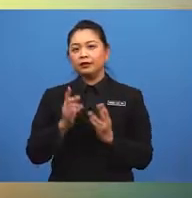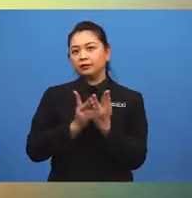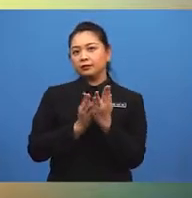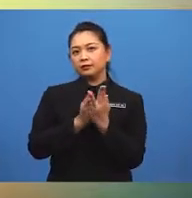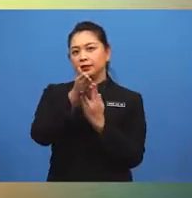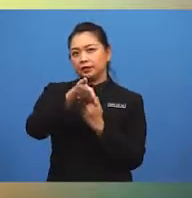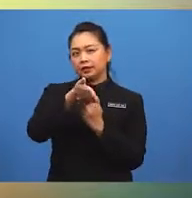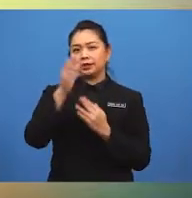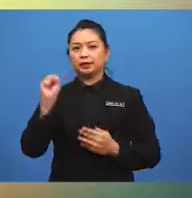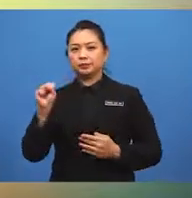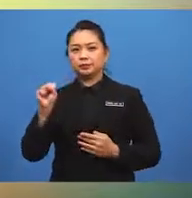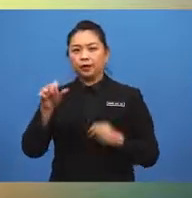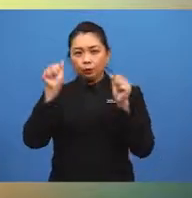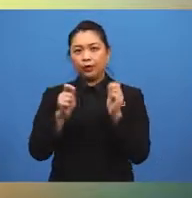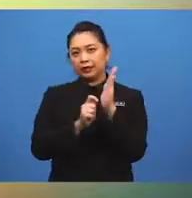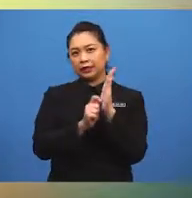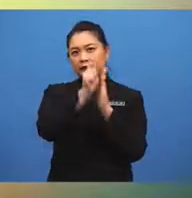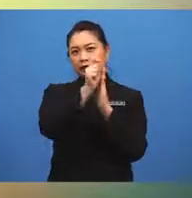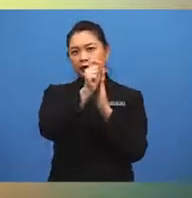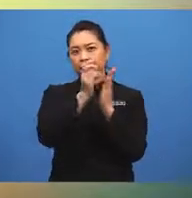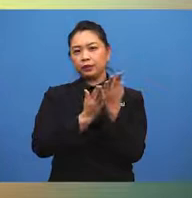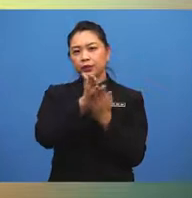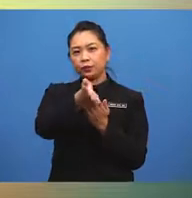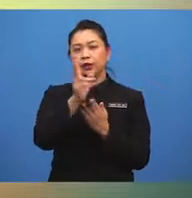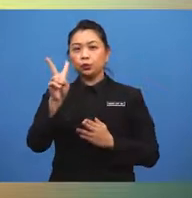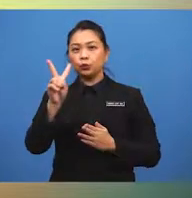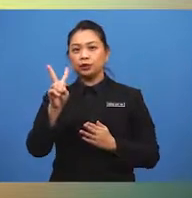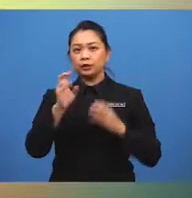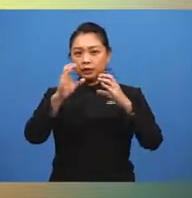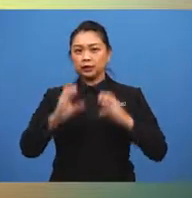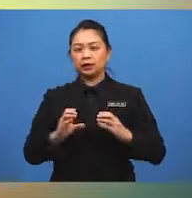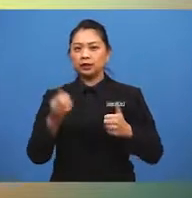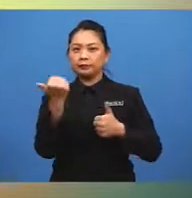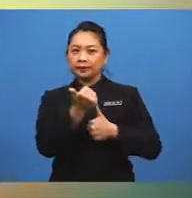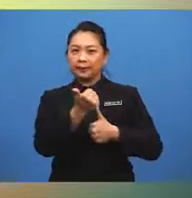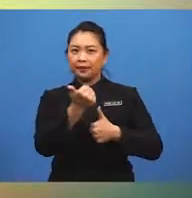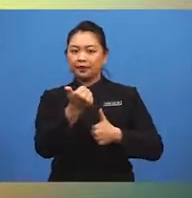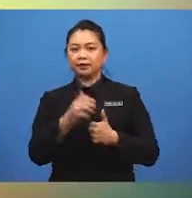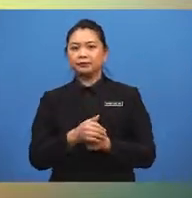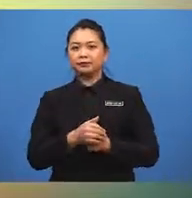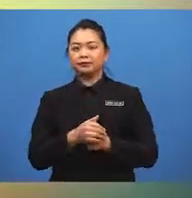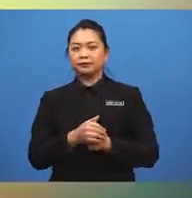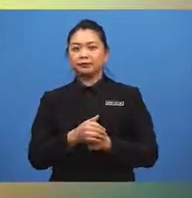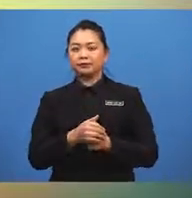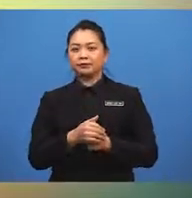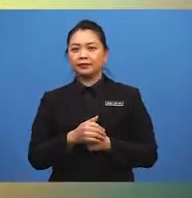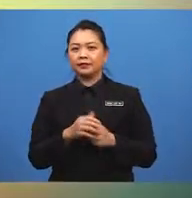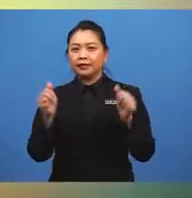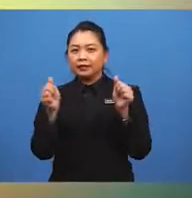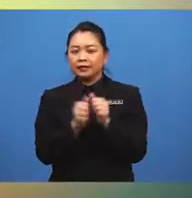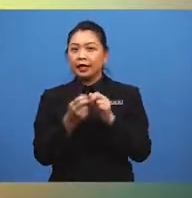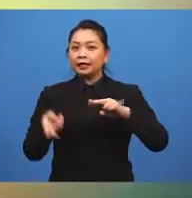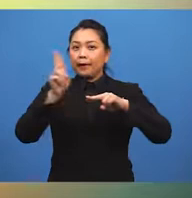Kekonduksian semiconductor boleh ditingkatkan melalui dua cara. Pertama, dengan pertambahan